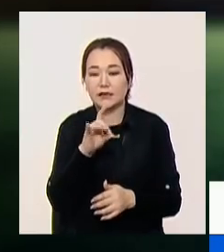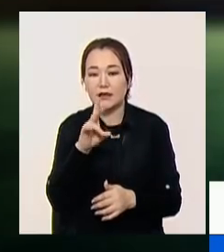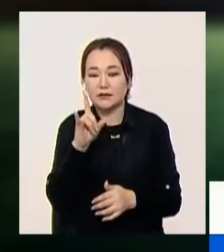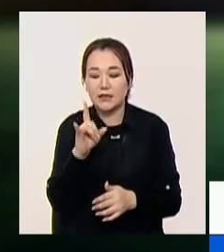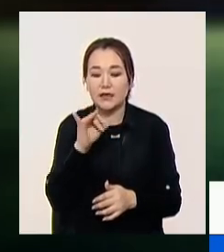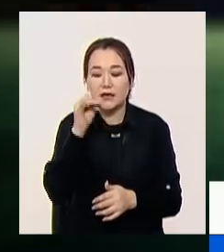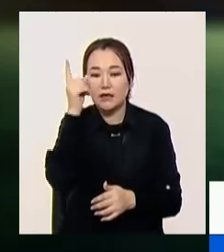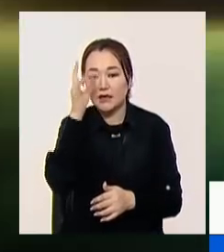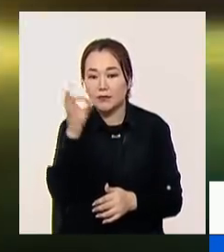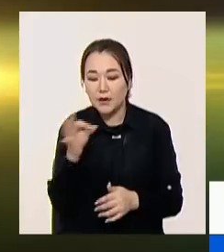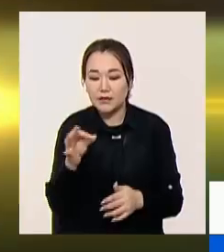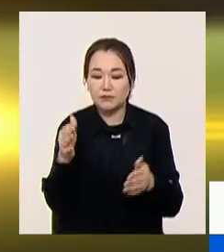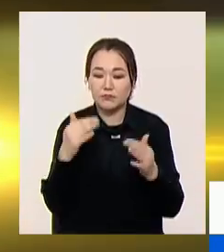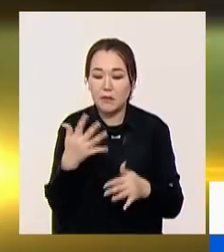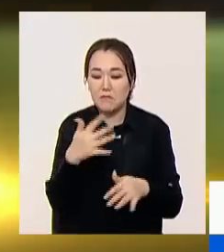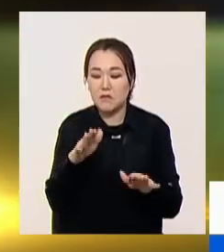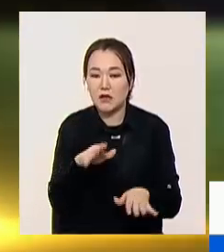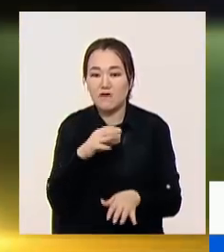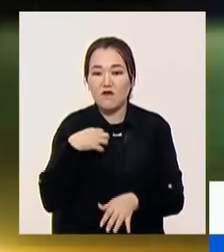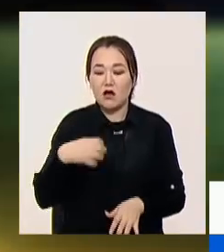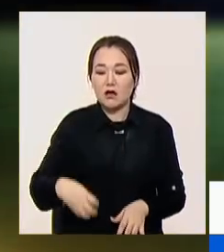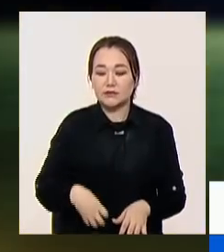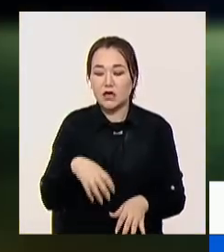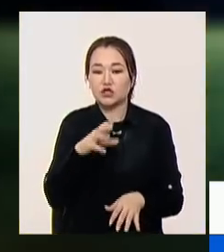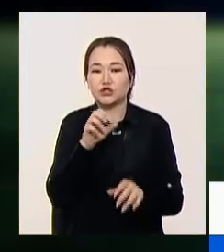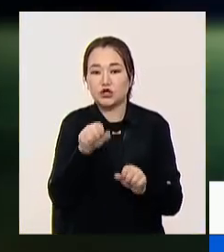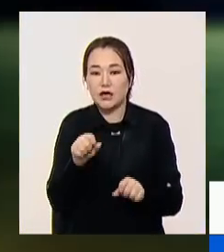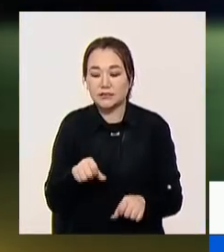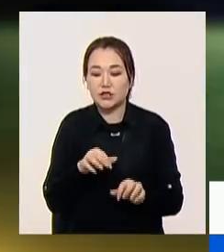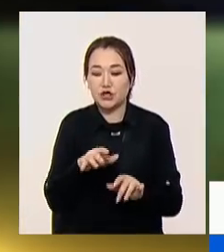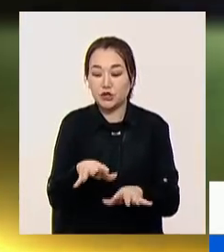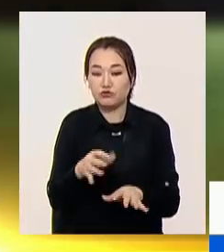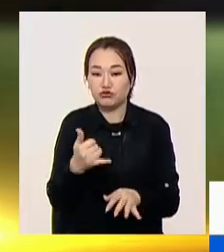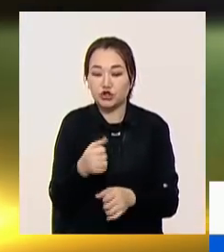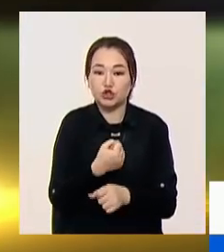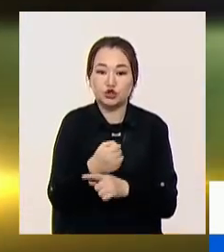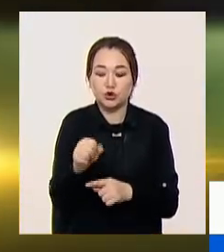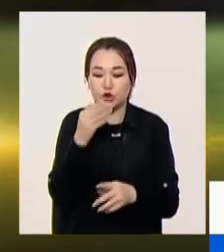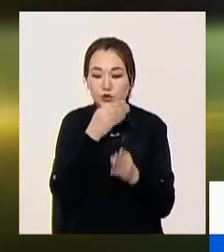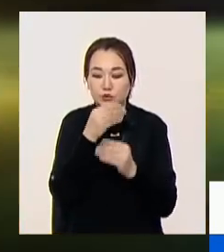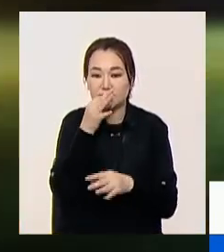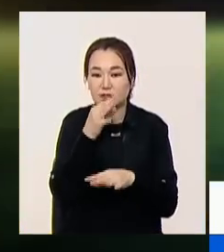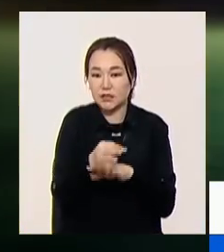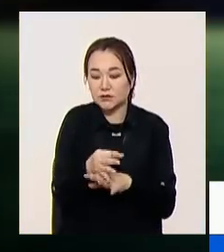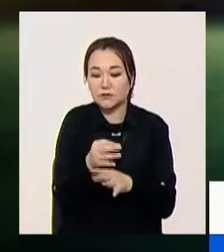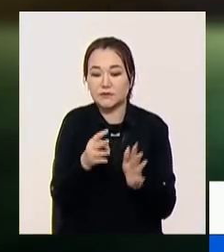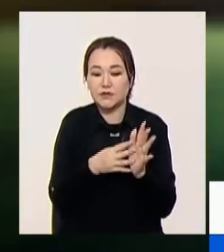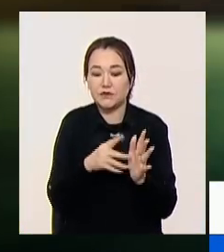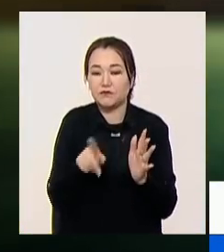Германия. Замыкает топ-5 сборная Франции. Шансы действующего чемпиона искусственный интеллект оценил в